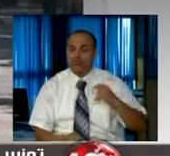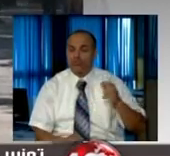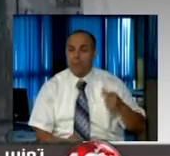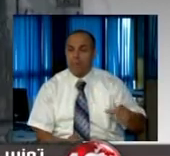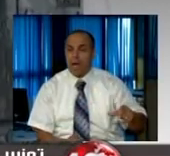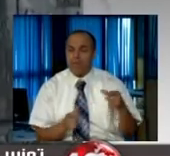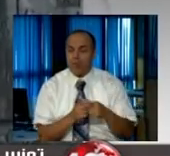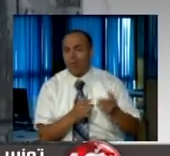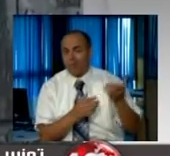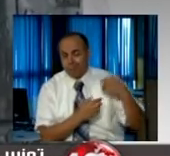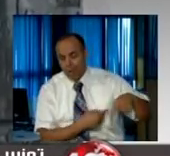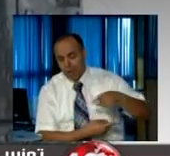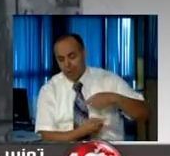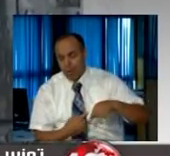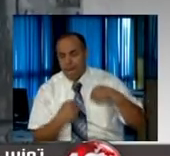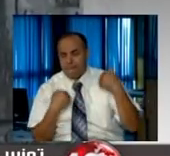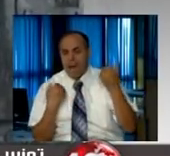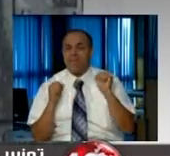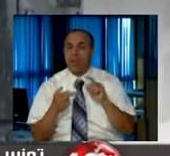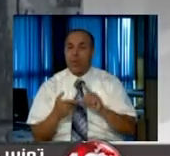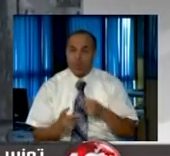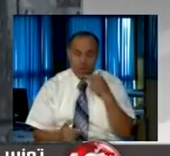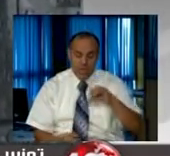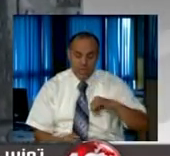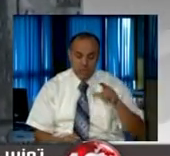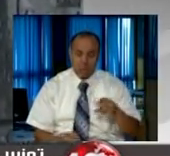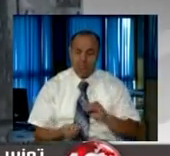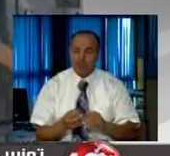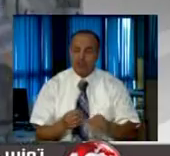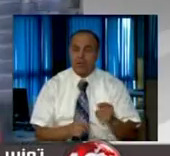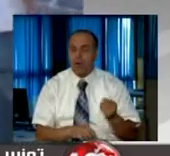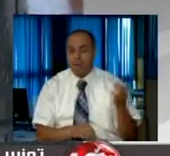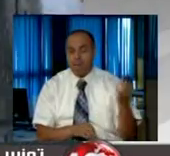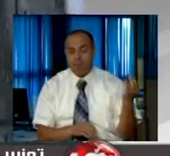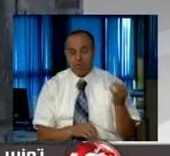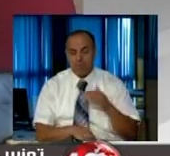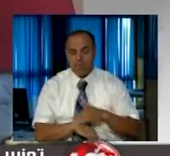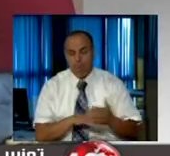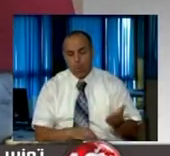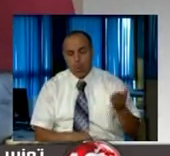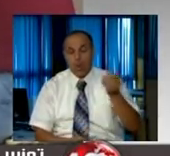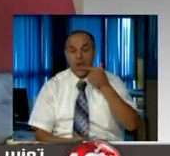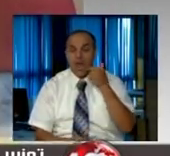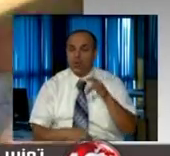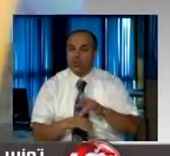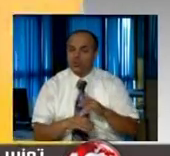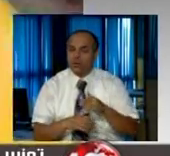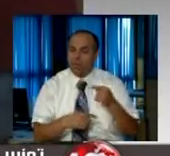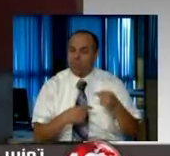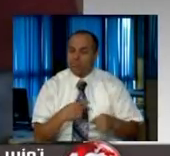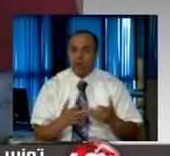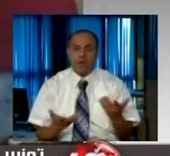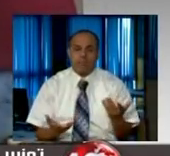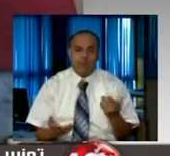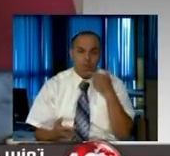مختلف الحكومات المتعاقبة بعد الثورة، لا زال الشباب يعاني من ارتفاع معدل البطالة والذي انعكس على تواجدهم